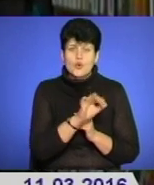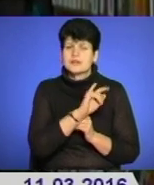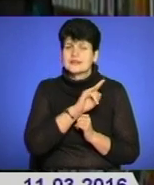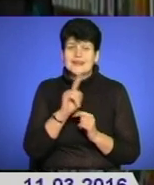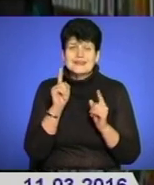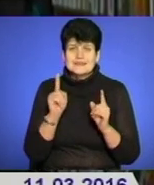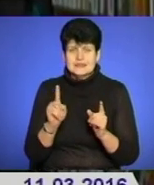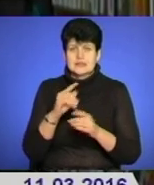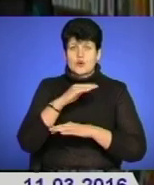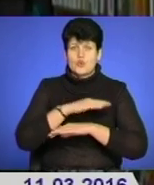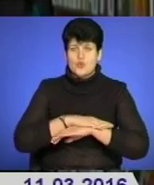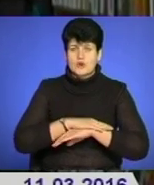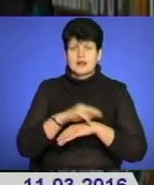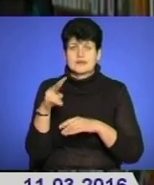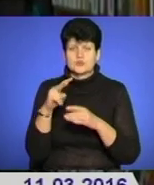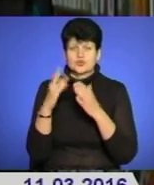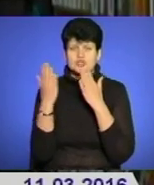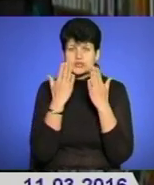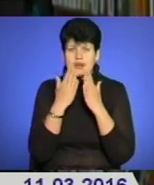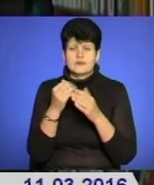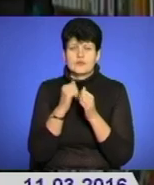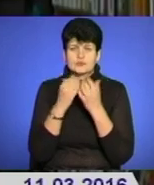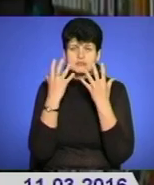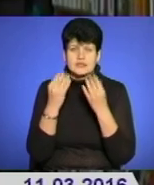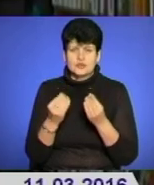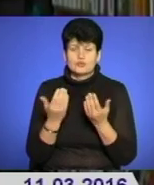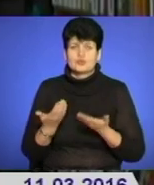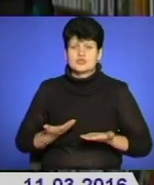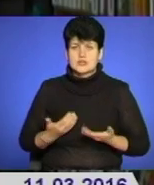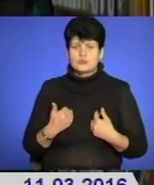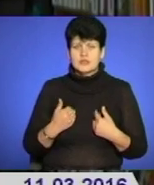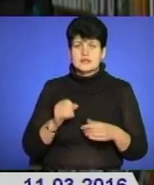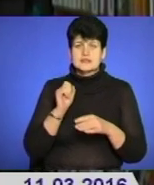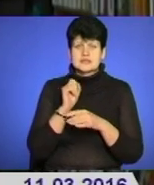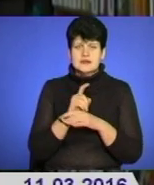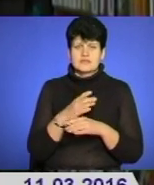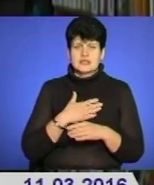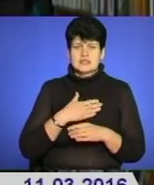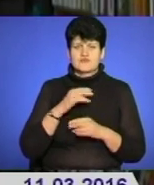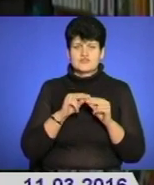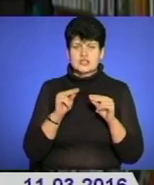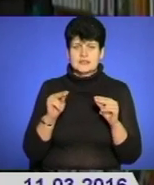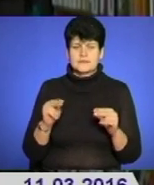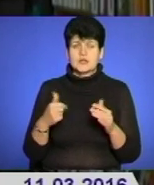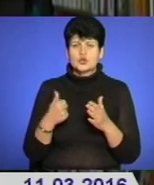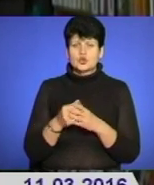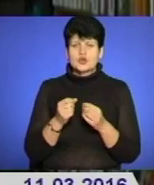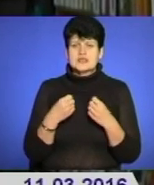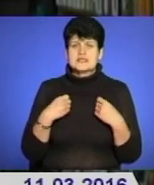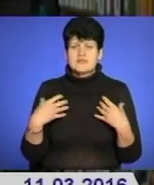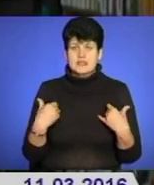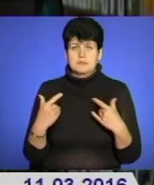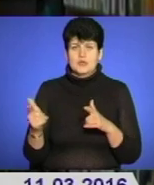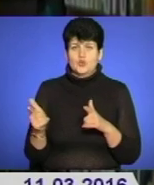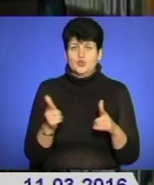на уроках літературного читання, а й в повсякденному житті, бо він є наш наставник, наш вчитель. До свята ми